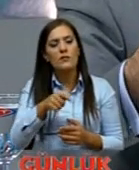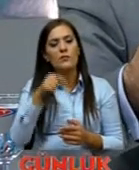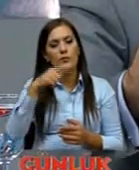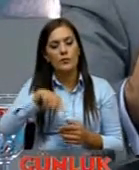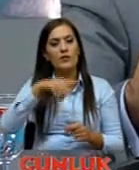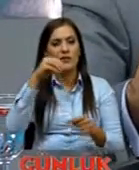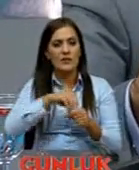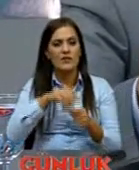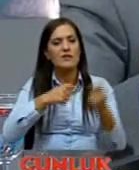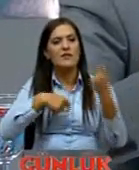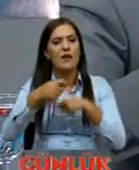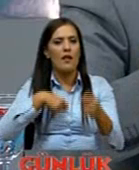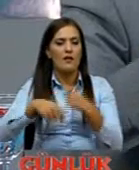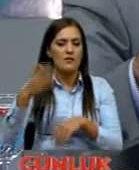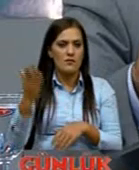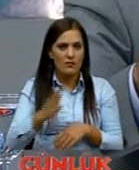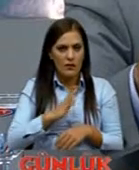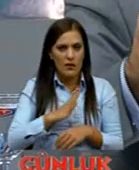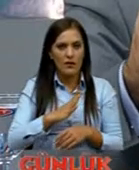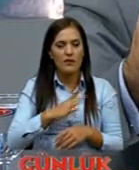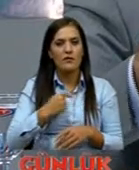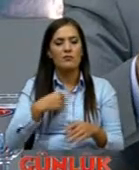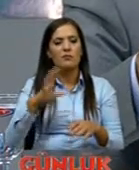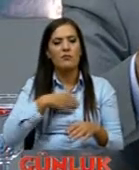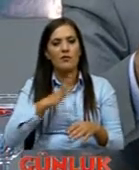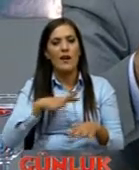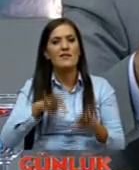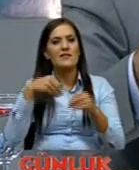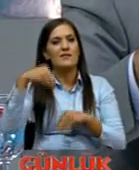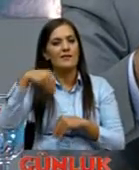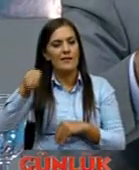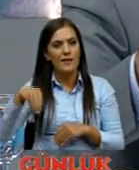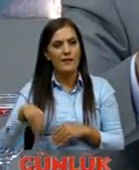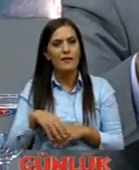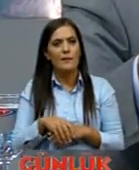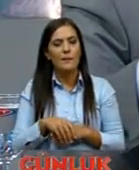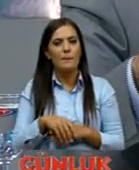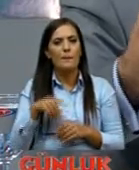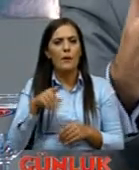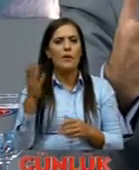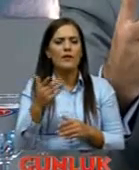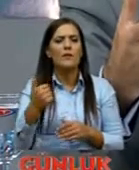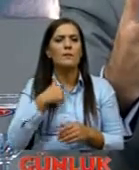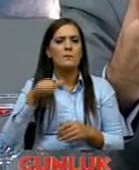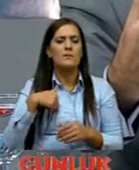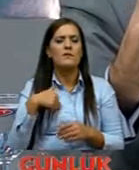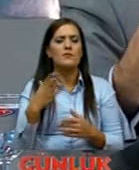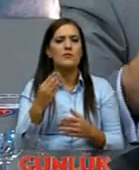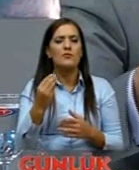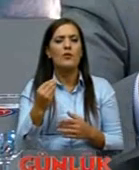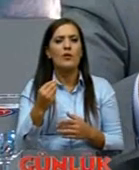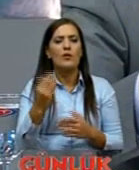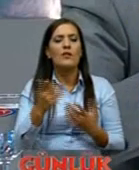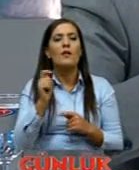bunun içerisinde sanayici var, tüccar var, hazır satan. O kadar da biz şey yapmıyoruz